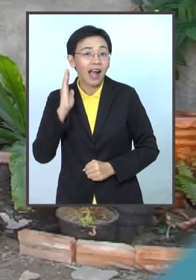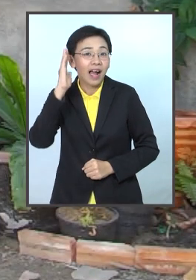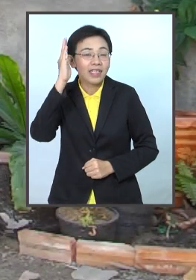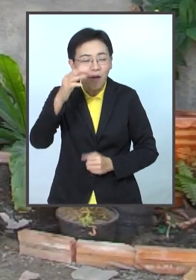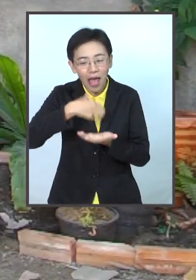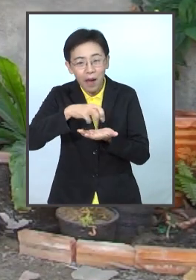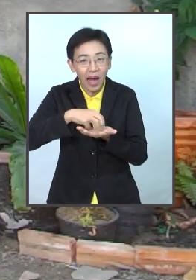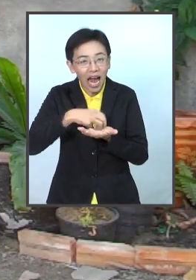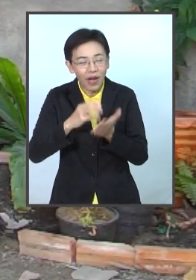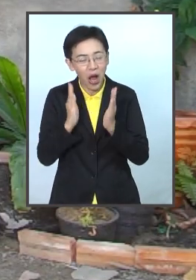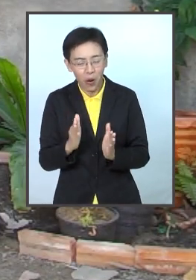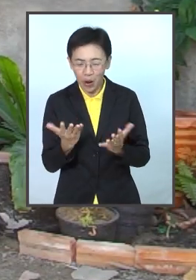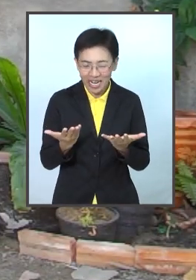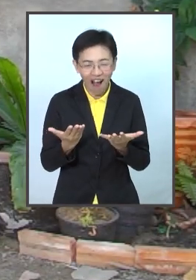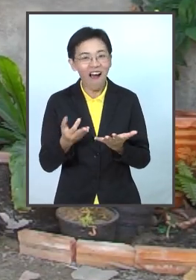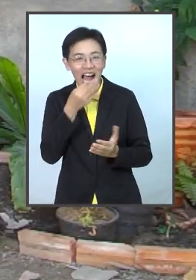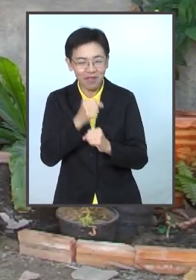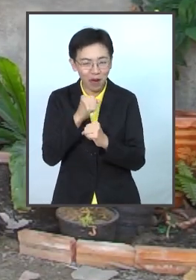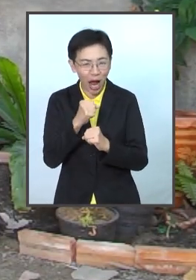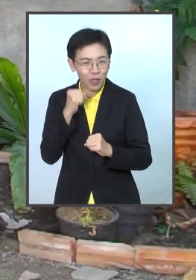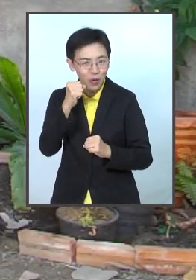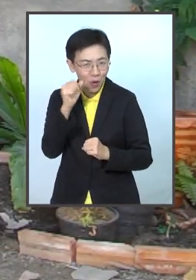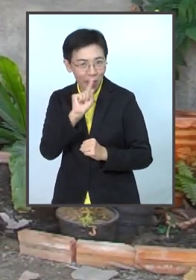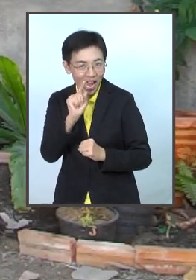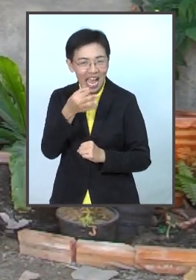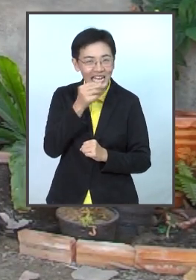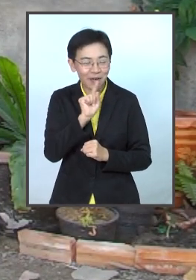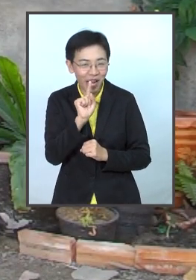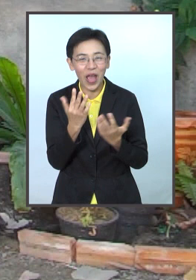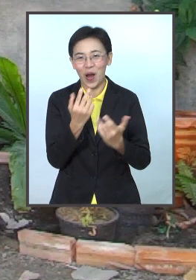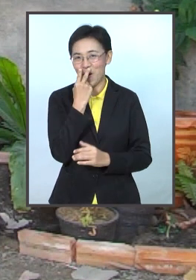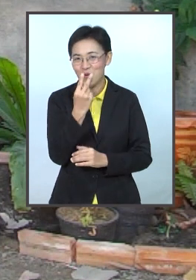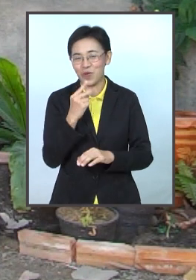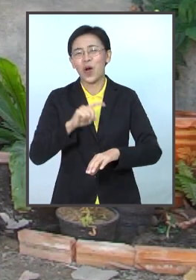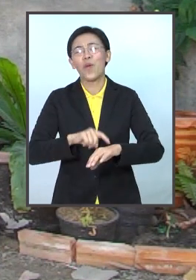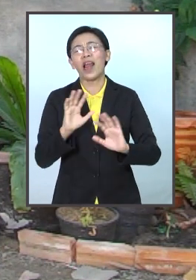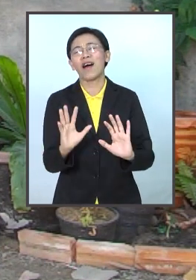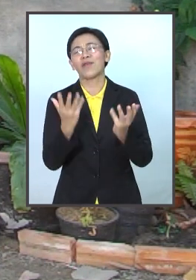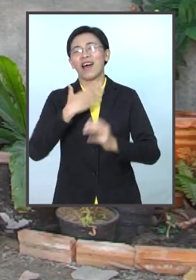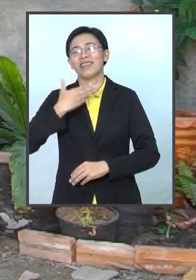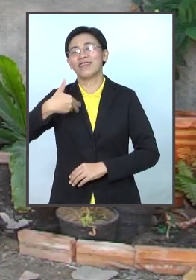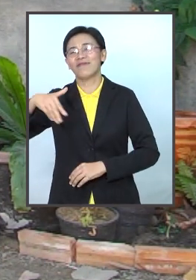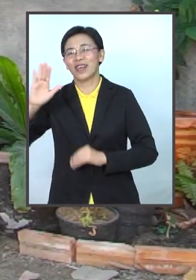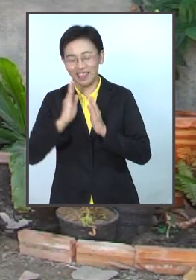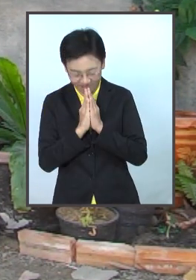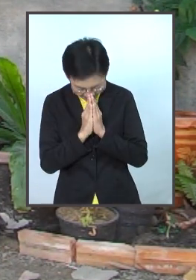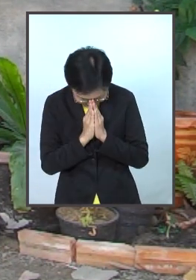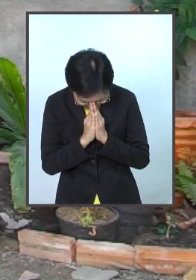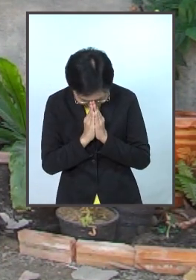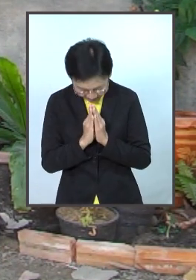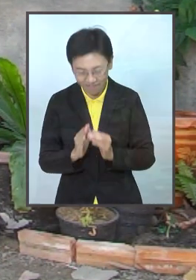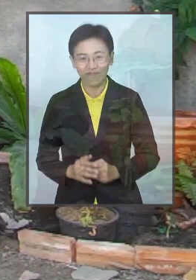ครั้งหน้าผมจะกลับมาพร้อมกับนักสู้มืออาชีพท่านไหนและอาชีพอะไรคอยติดตามกันนะคะวันนี้หมดเวลาลงแล้วผมต้องลาไปก่อนสวัสดี